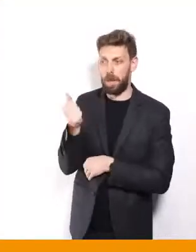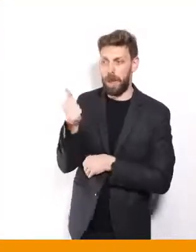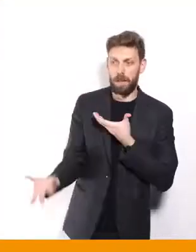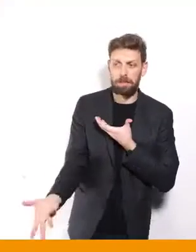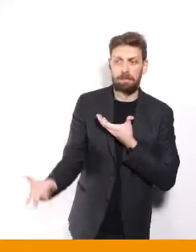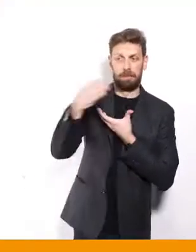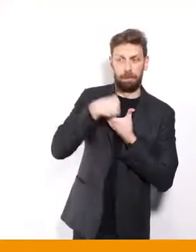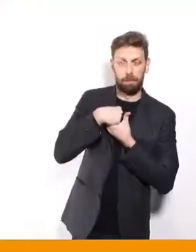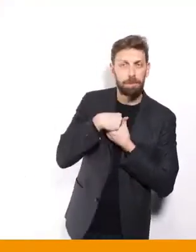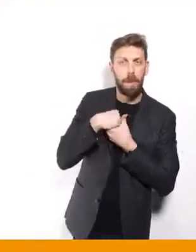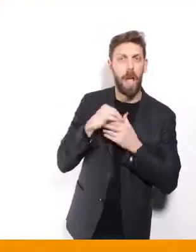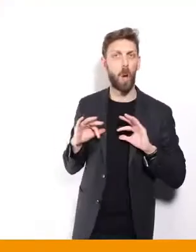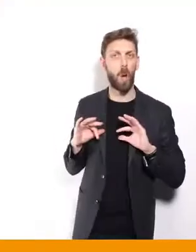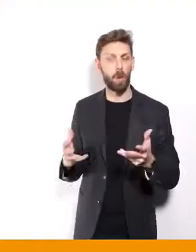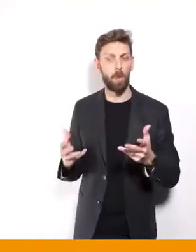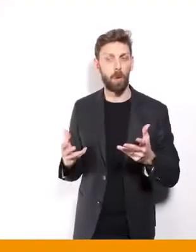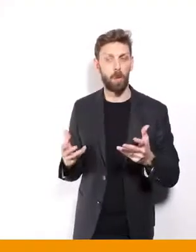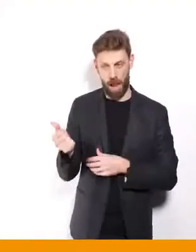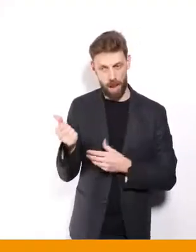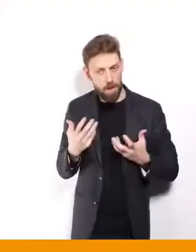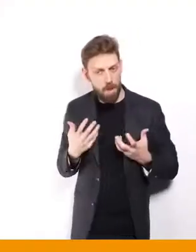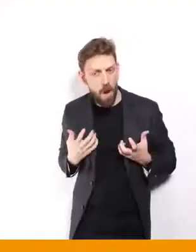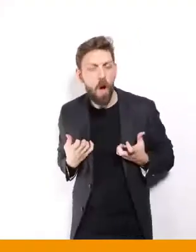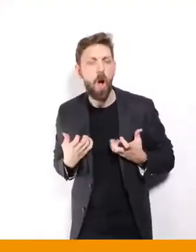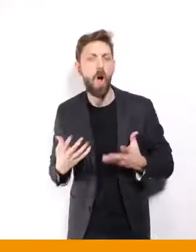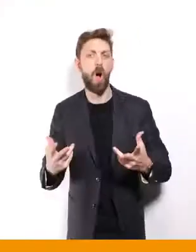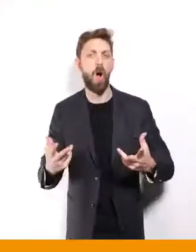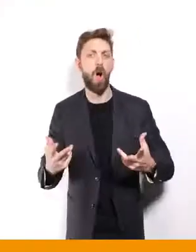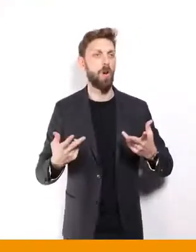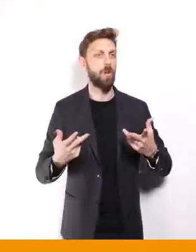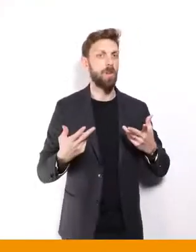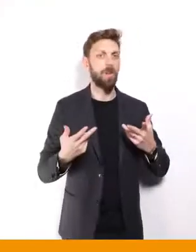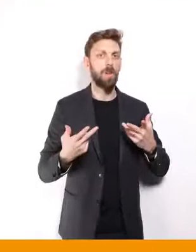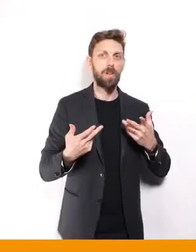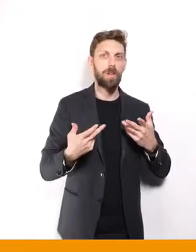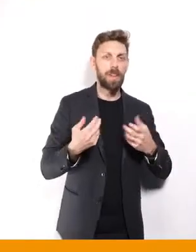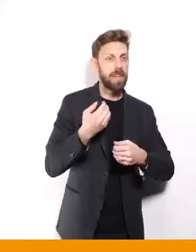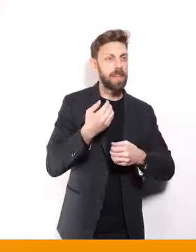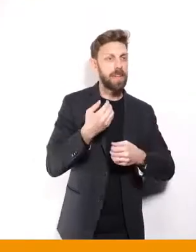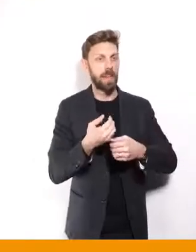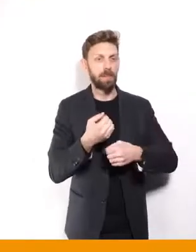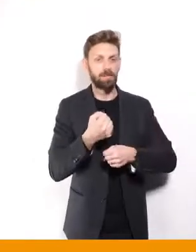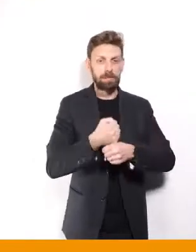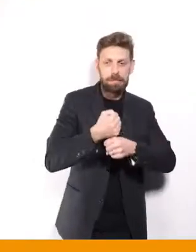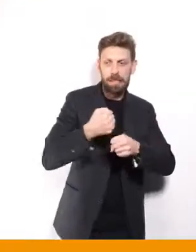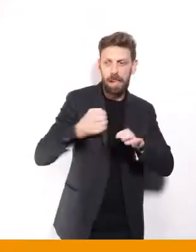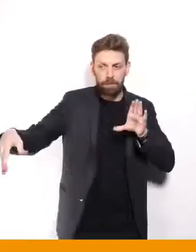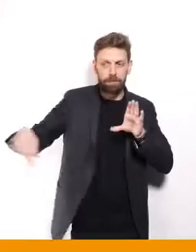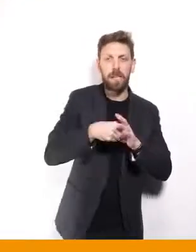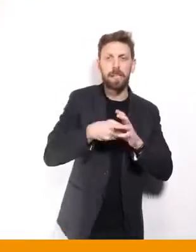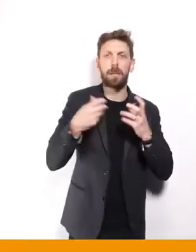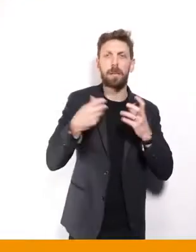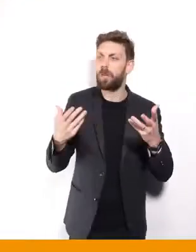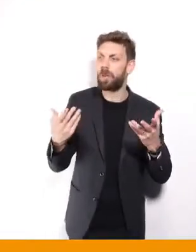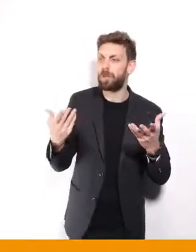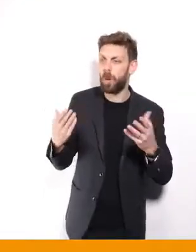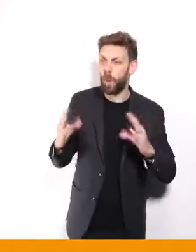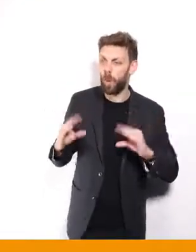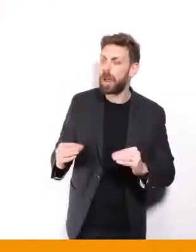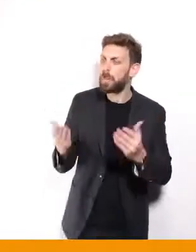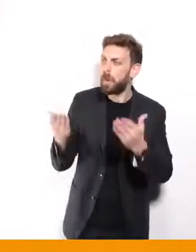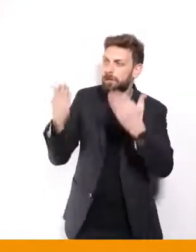impliquées dans la vie, dans la co-construction des politiques publiques? Bien sûr. Pourquoi